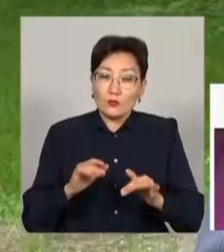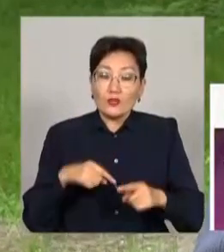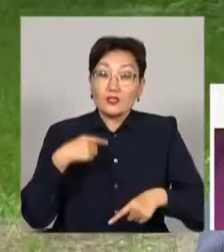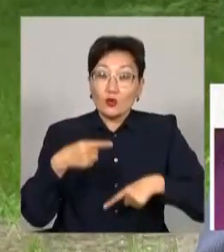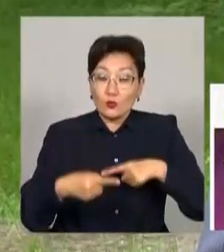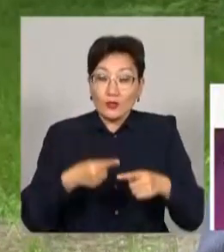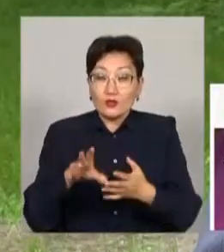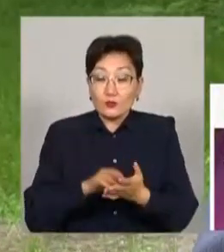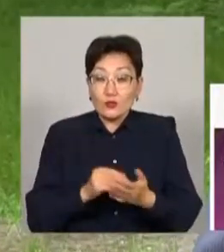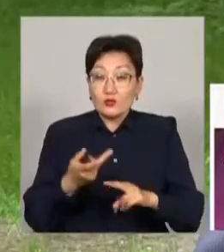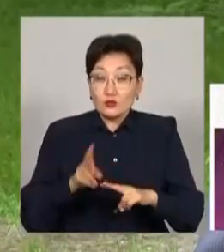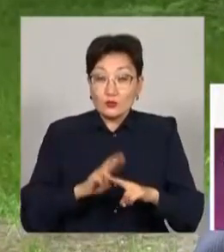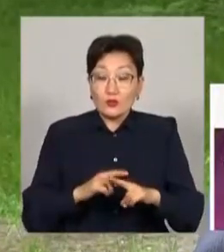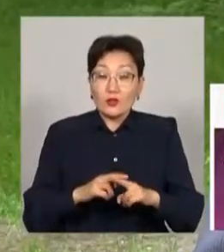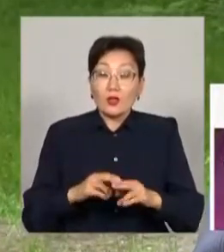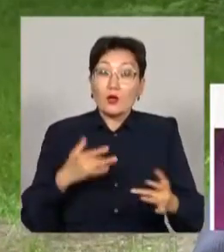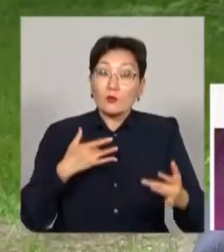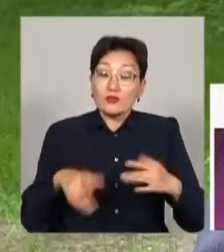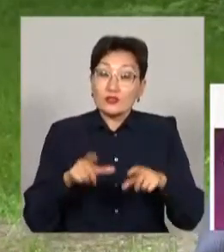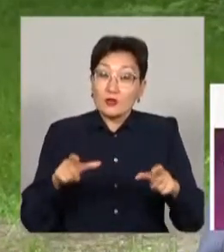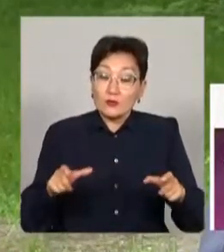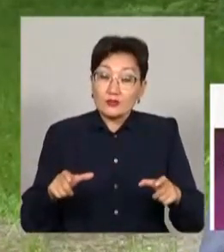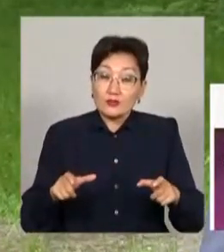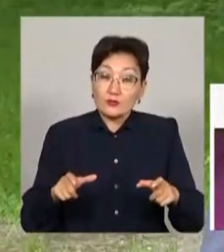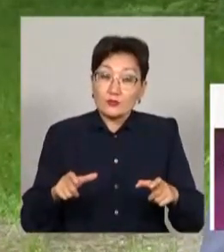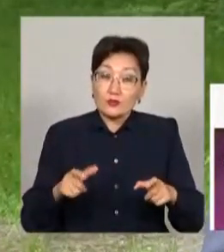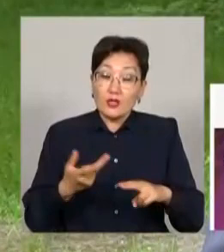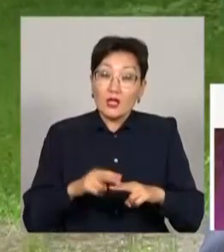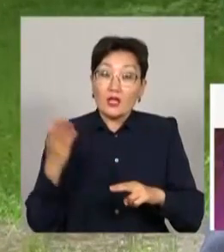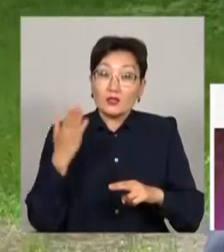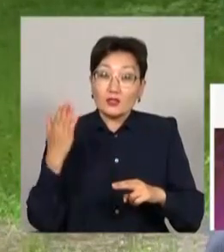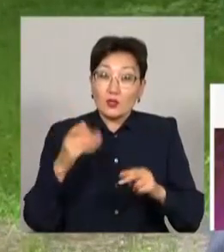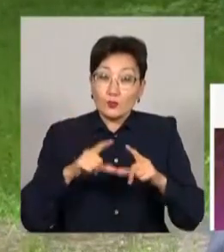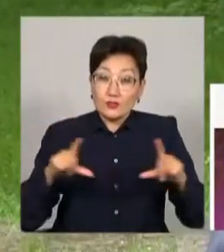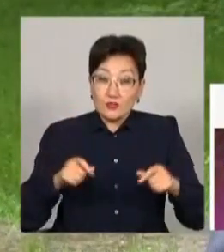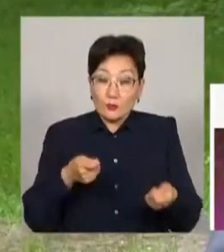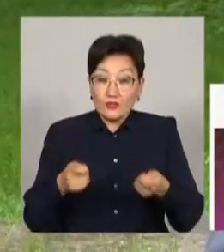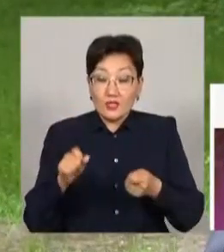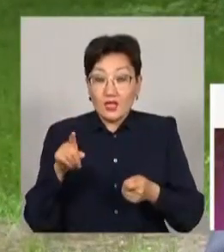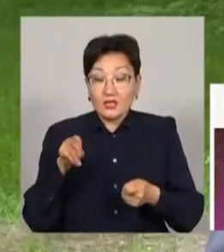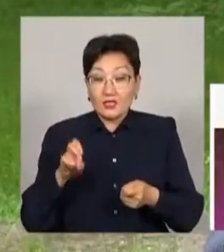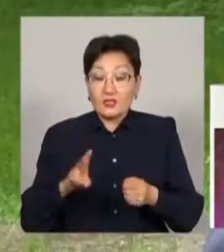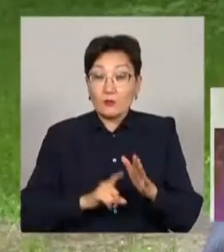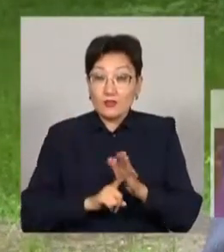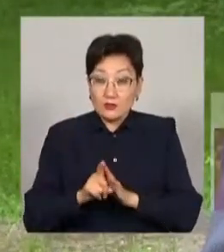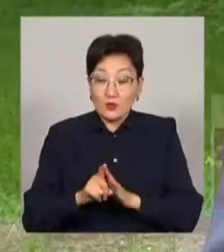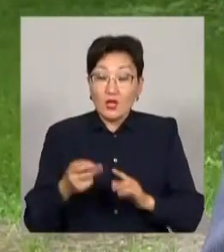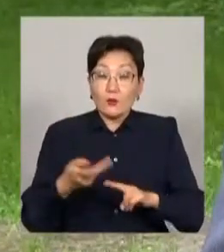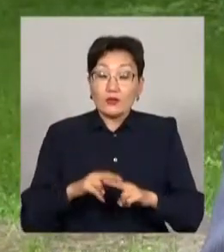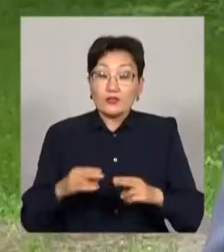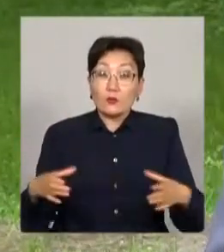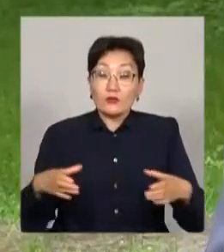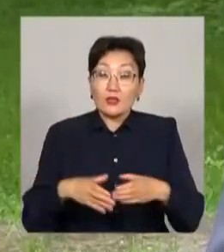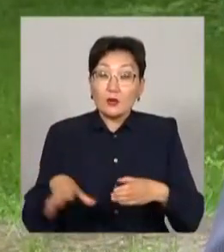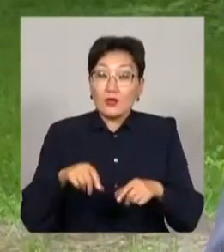алатын. Сондықтан сол өнерпаздарды бағалап жатқан осы киностудияның басшысы Ахан Сатаевтан бастап осыны ұйымдастырған